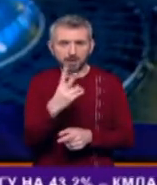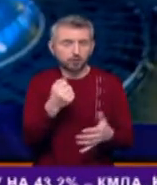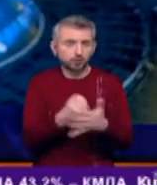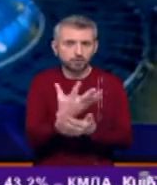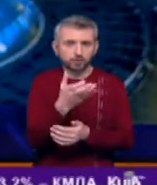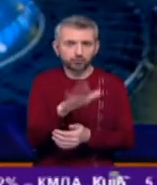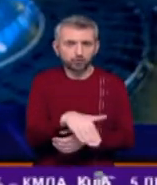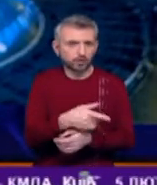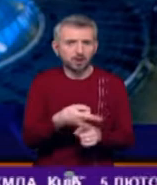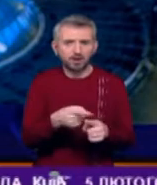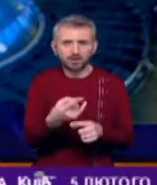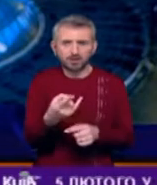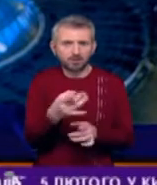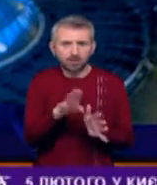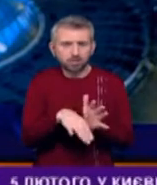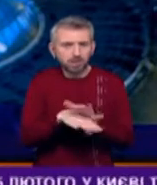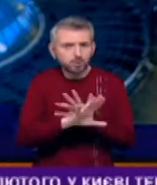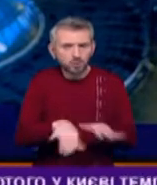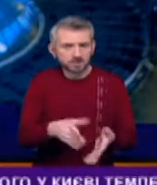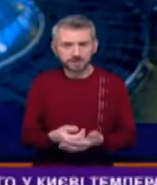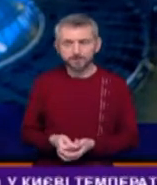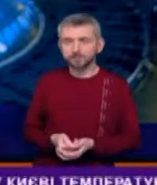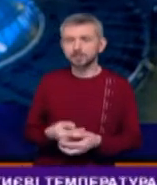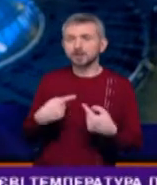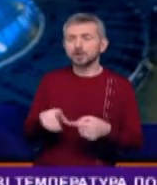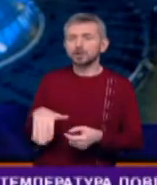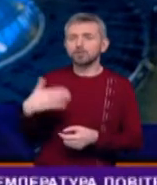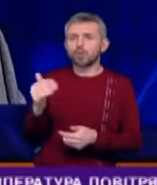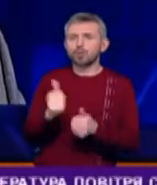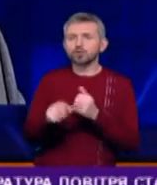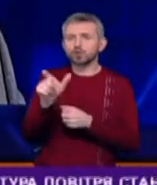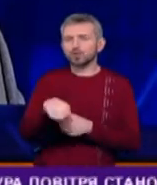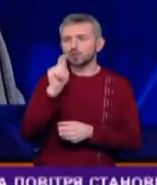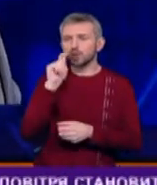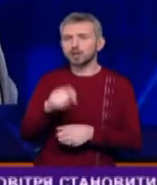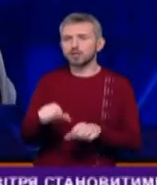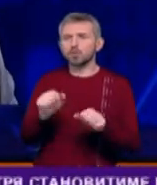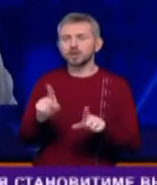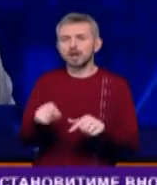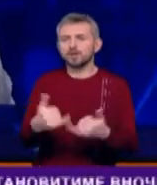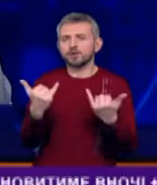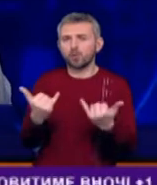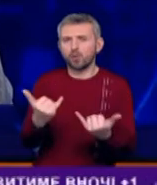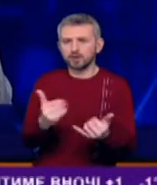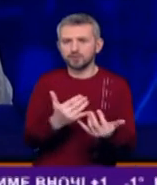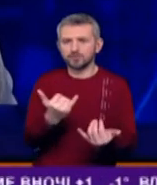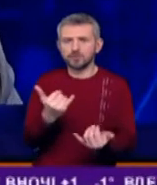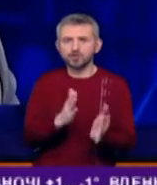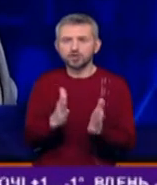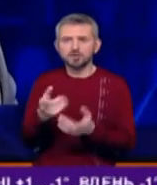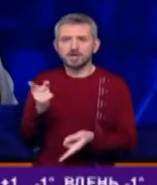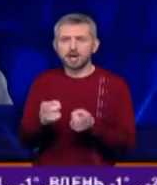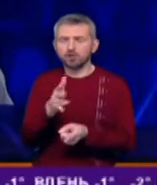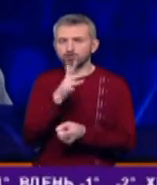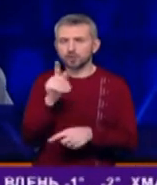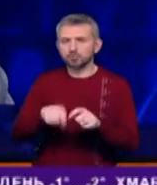не дитячих спроб. Абсолютно вірно. З іншого боку, кожен громадянин України може навіть сьогодні в режимі реального часу